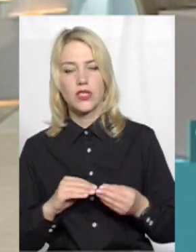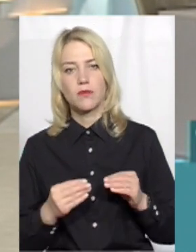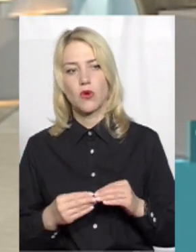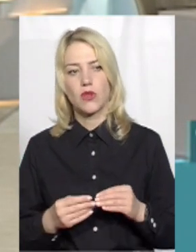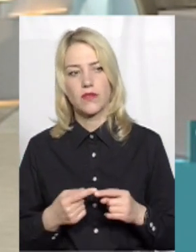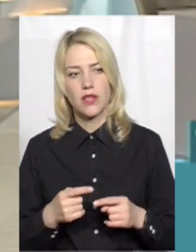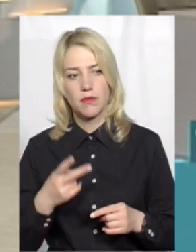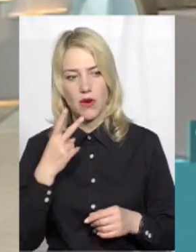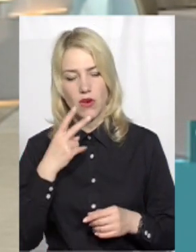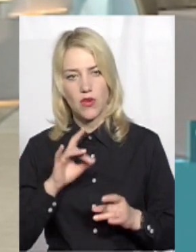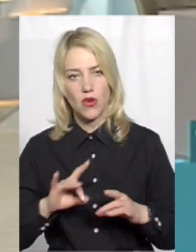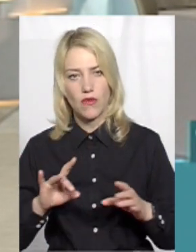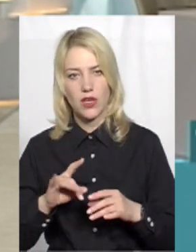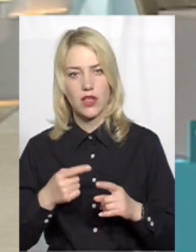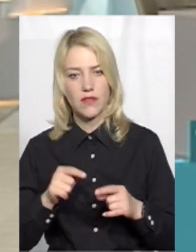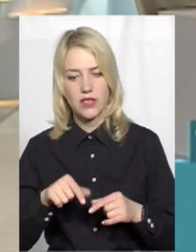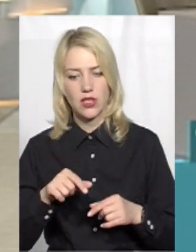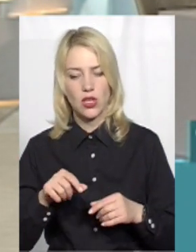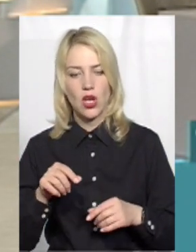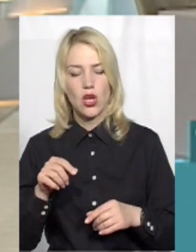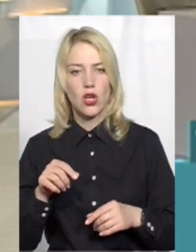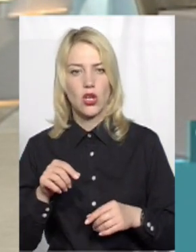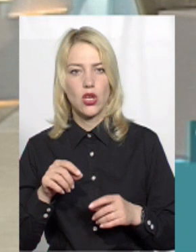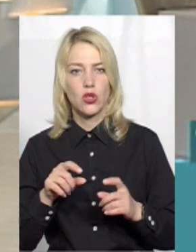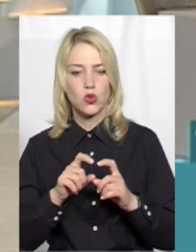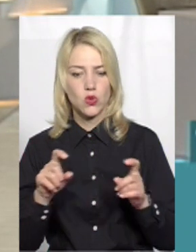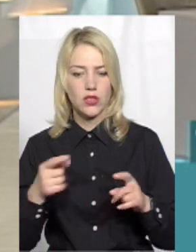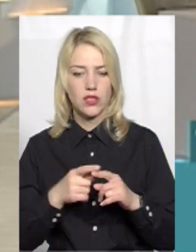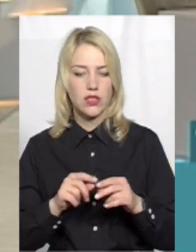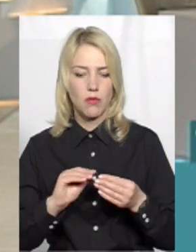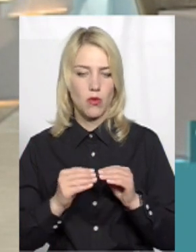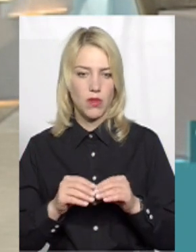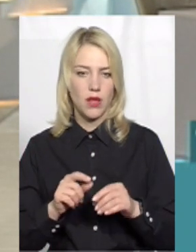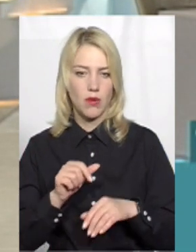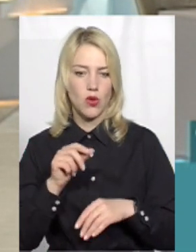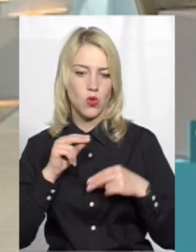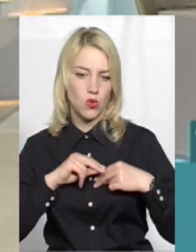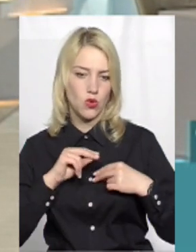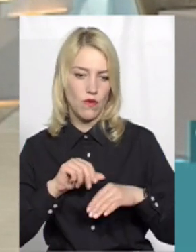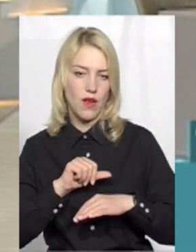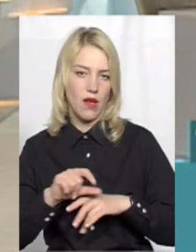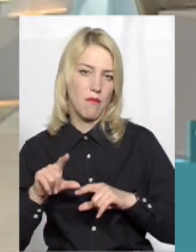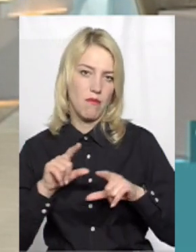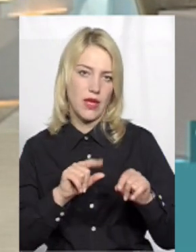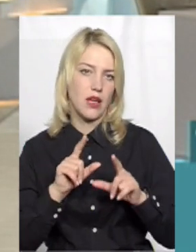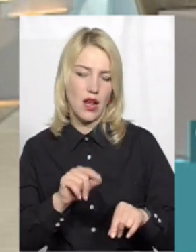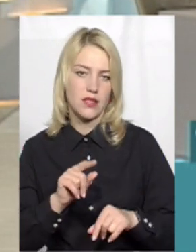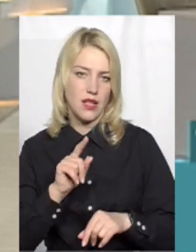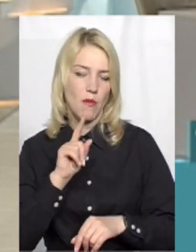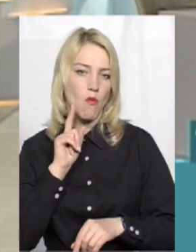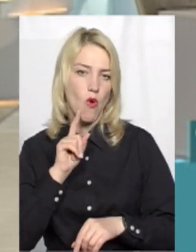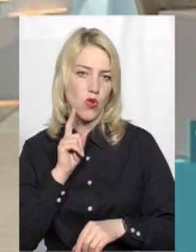два рази називали в цій студії, це проблема трудової еміграції молоді. Давайте почнемо з вас,